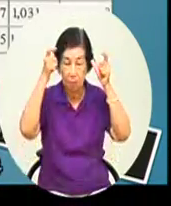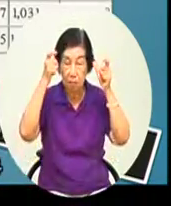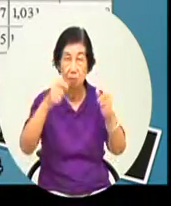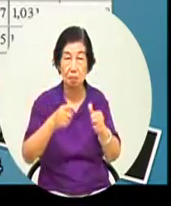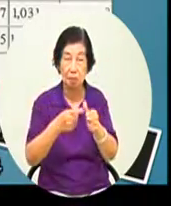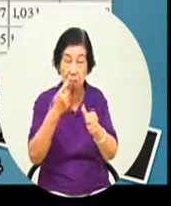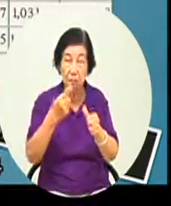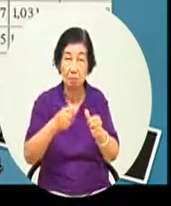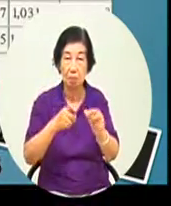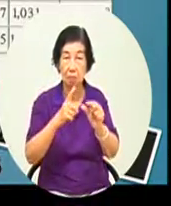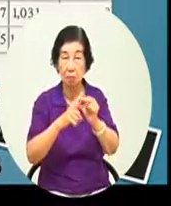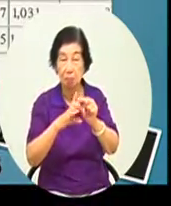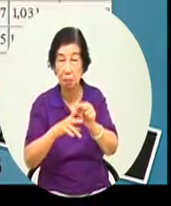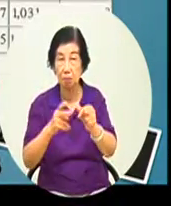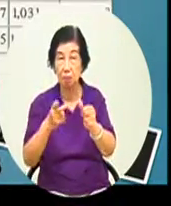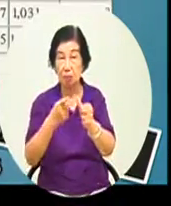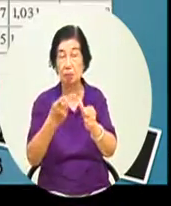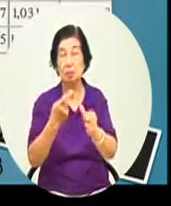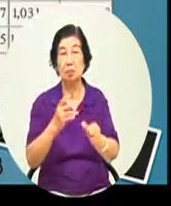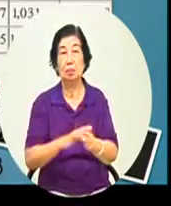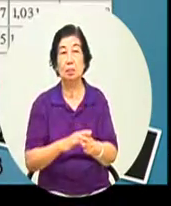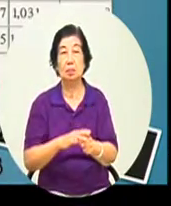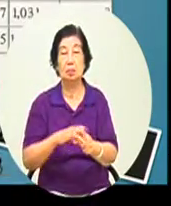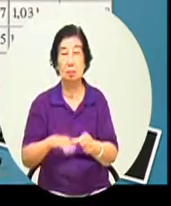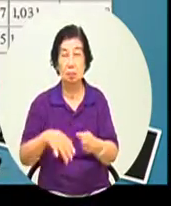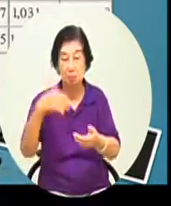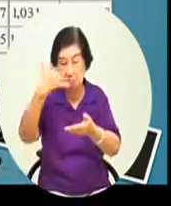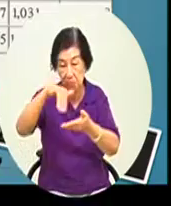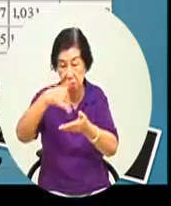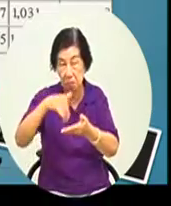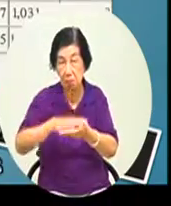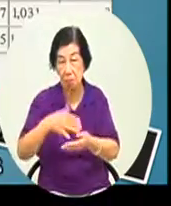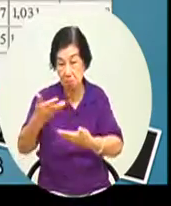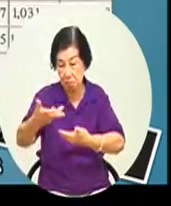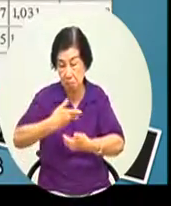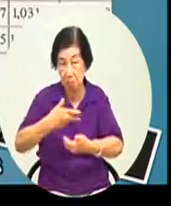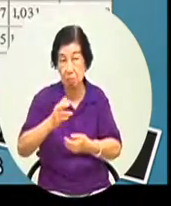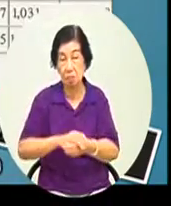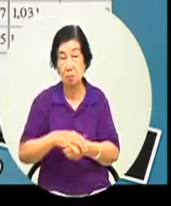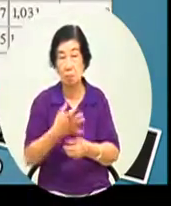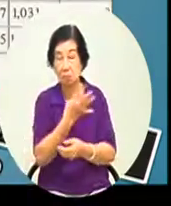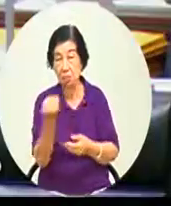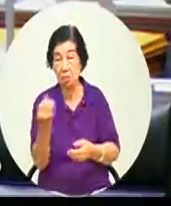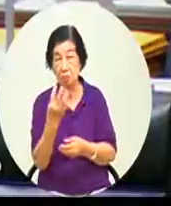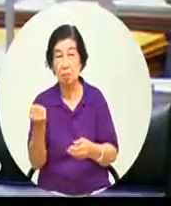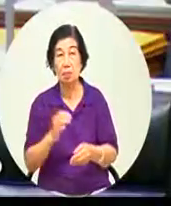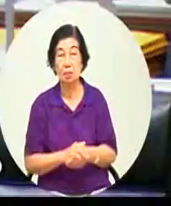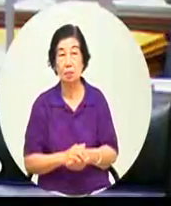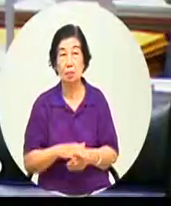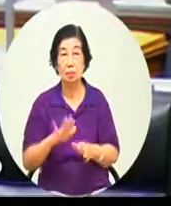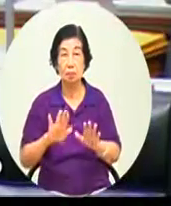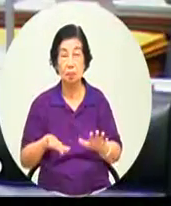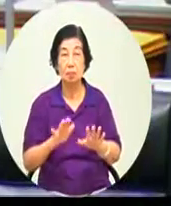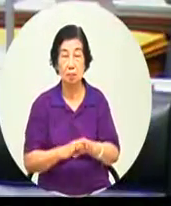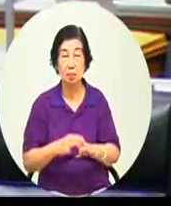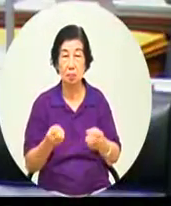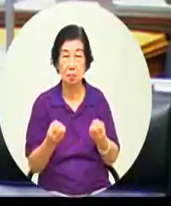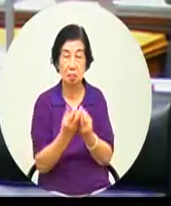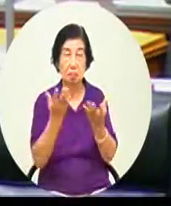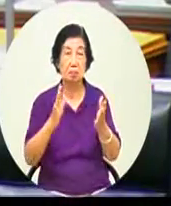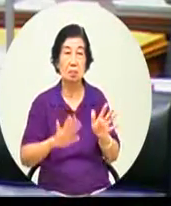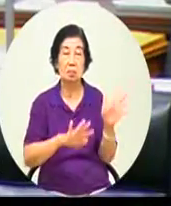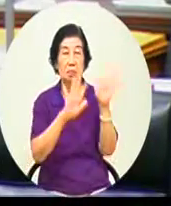审计单位吼给的数据啊。好，所以应该大家都嘛拢盖前车工，事实上的状况就是这样。十年